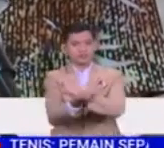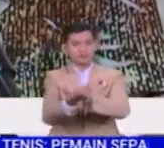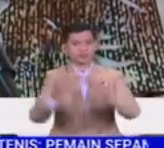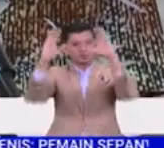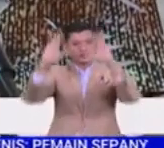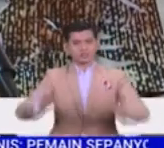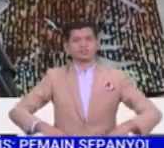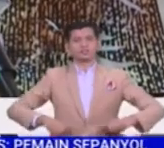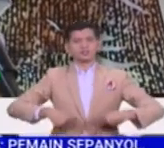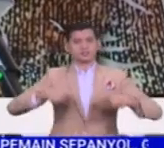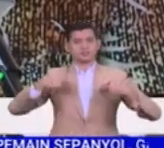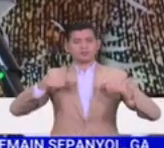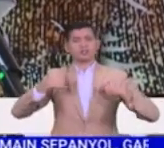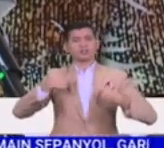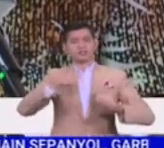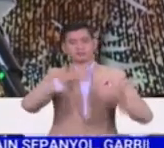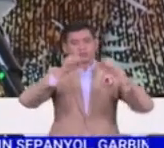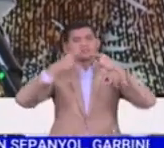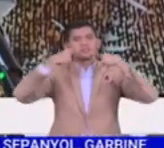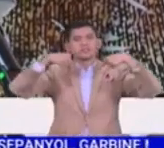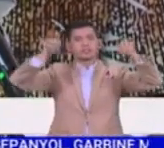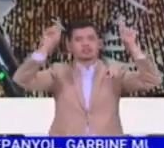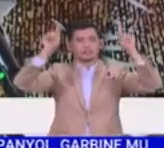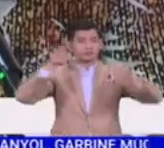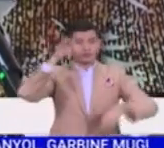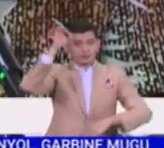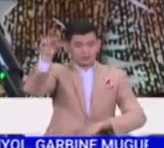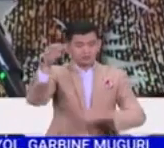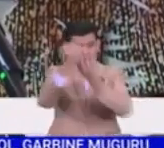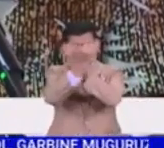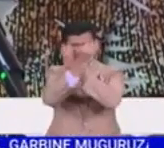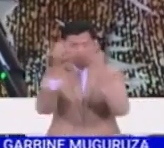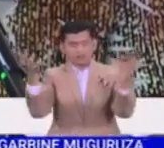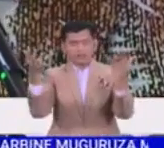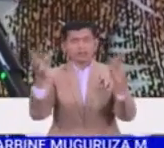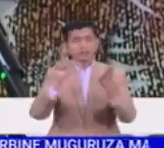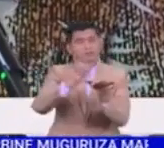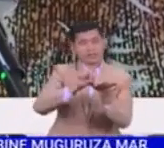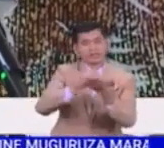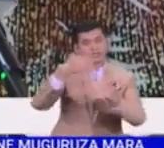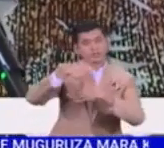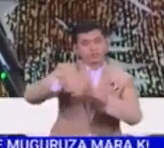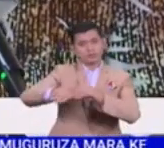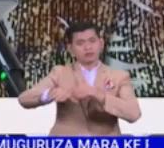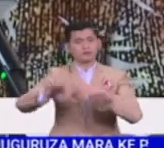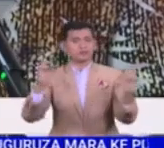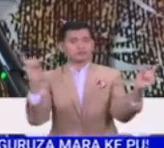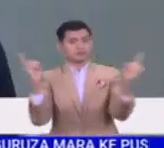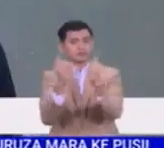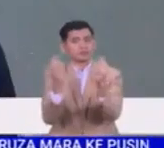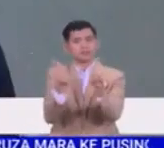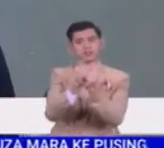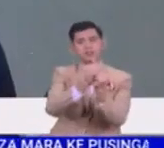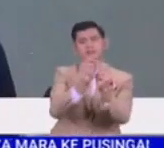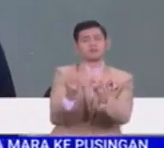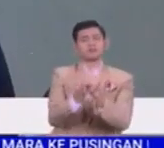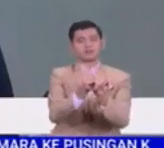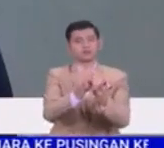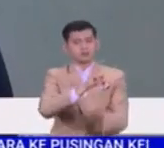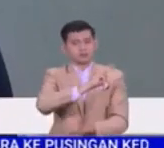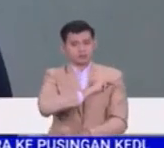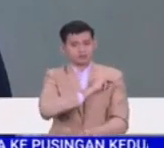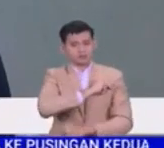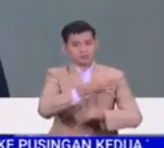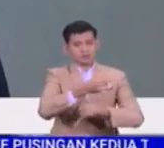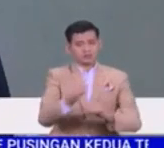jayakan di masa akan datang. Beliau memberitahu sidang media selepas perjumpaan dan taklimat bersama Menteri di Jabatan Perdana